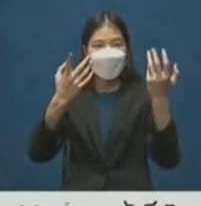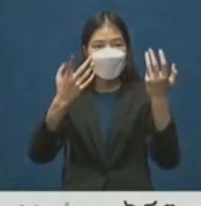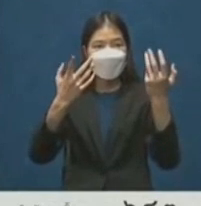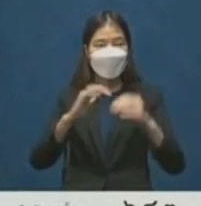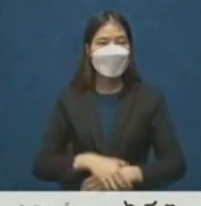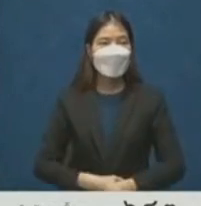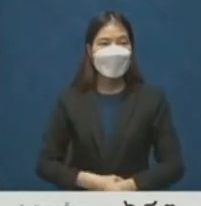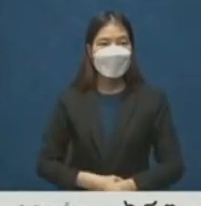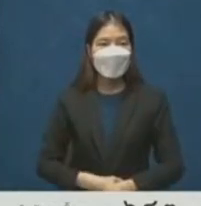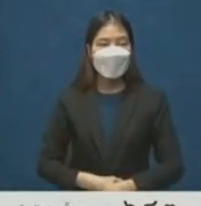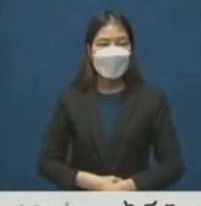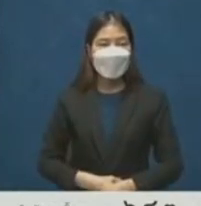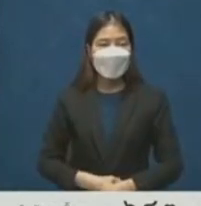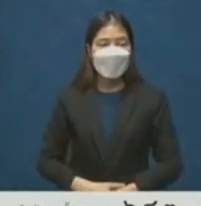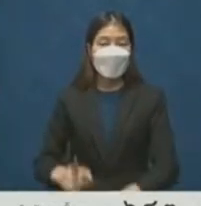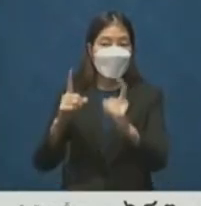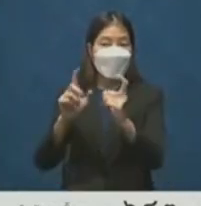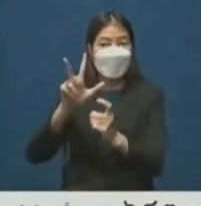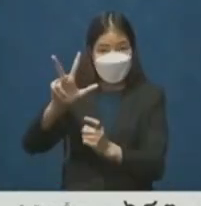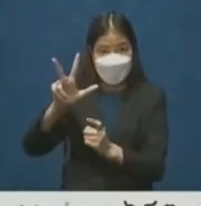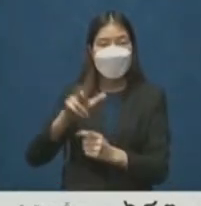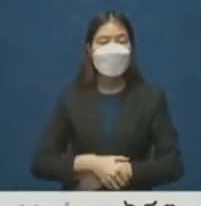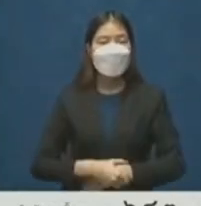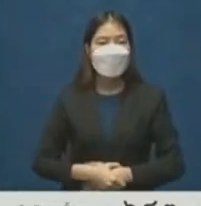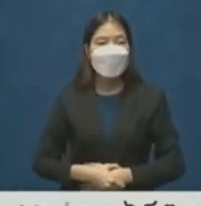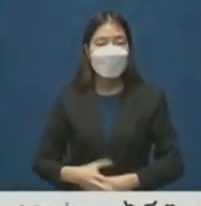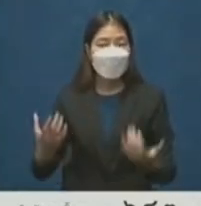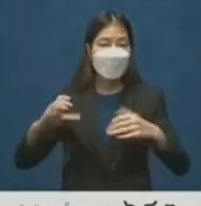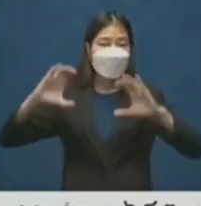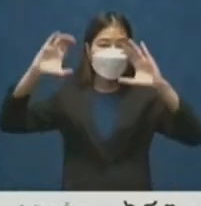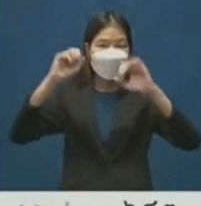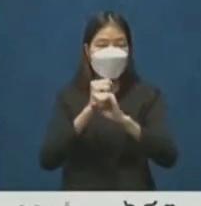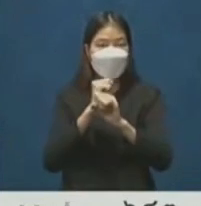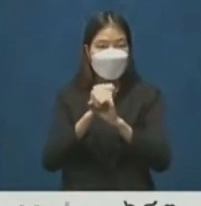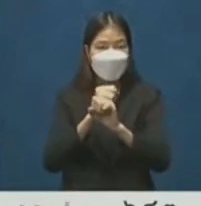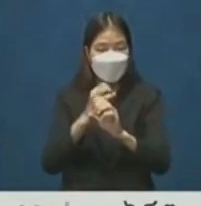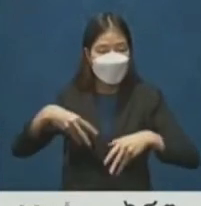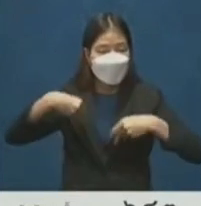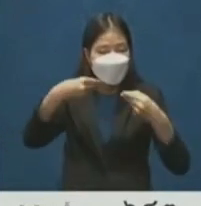54วงวรรค3นะครับรัฐต้องด